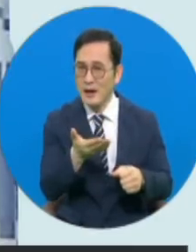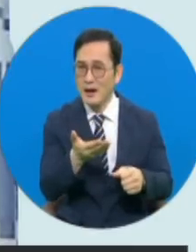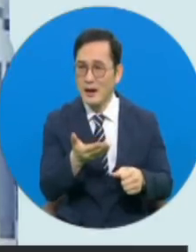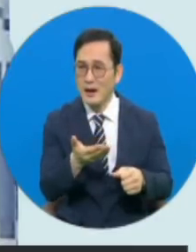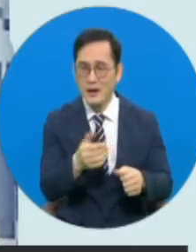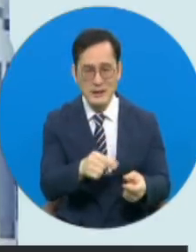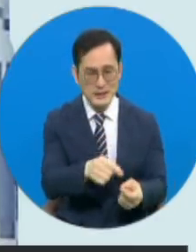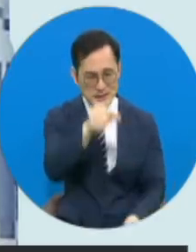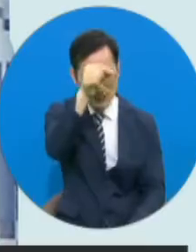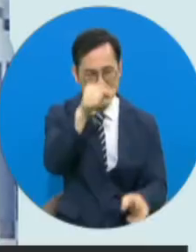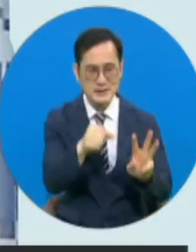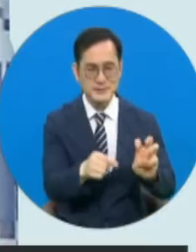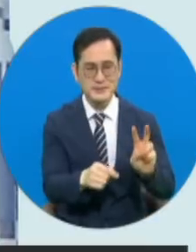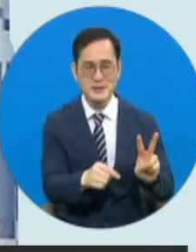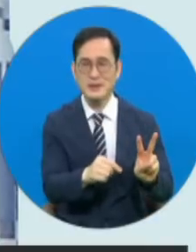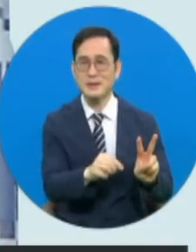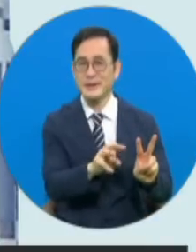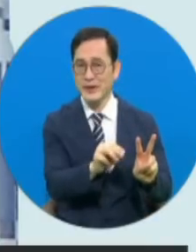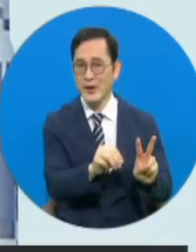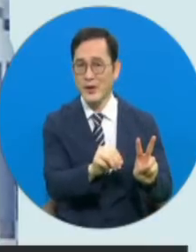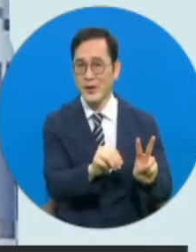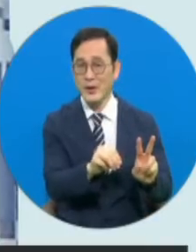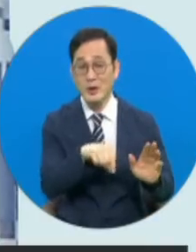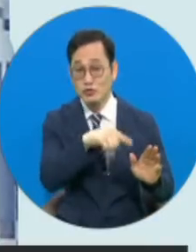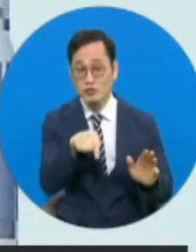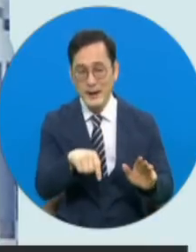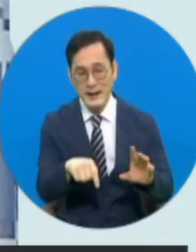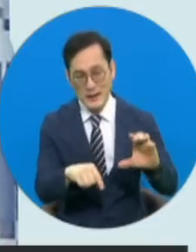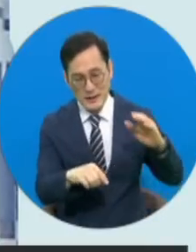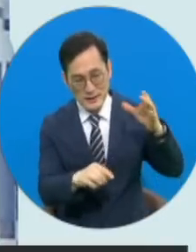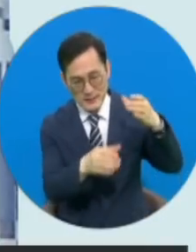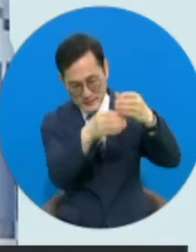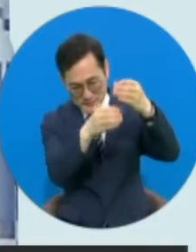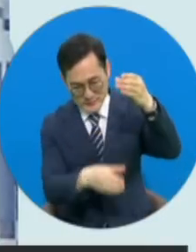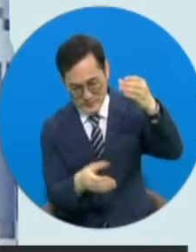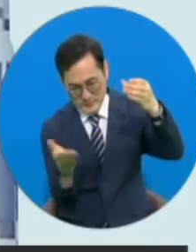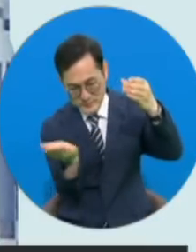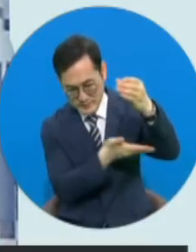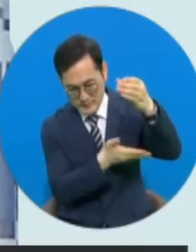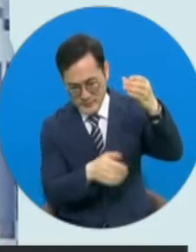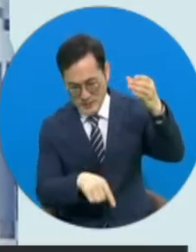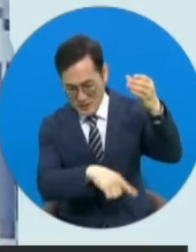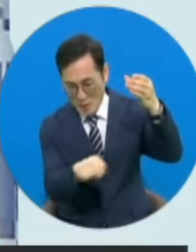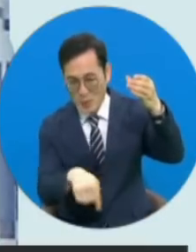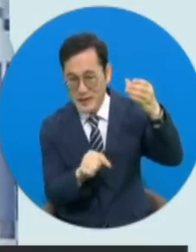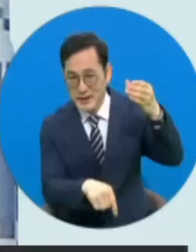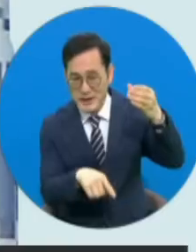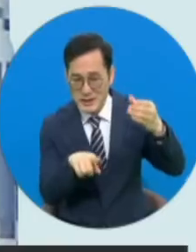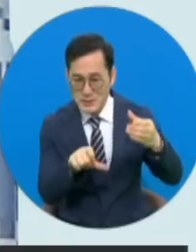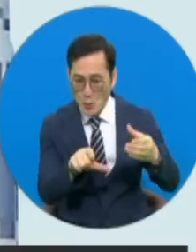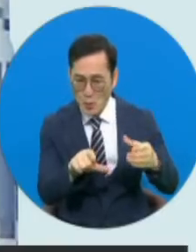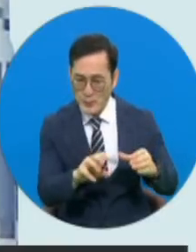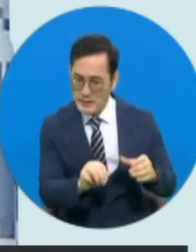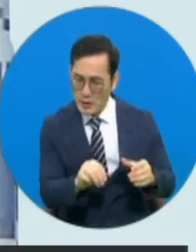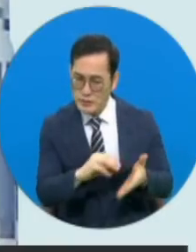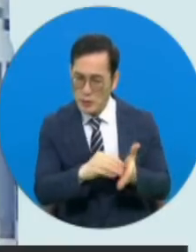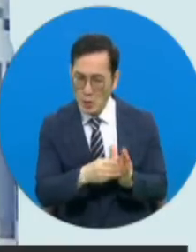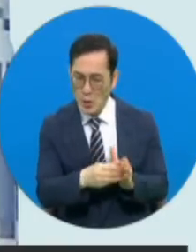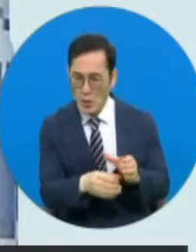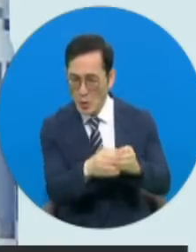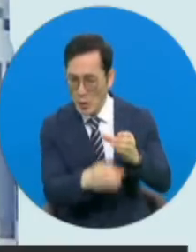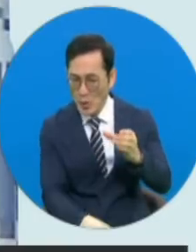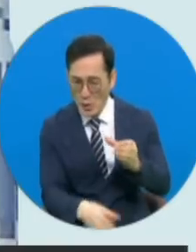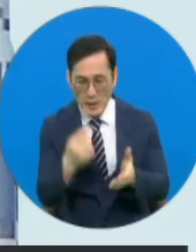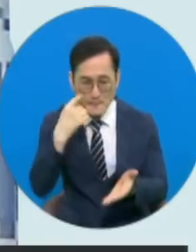추정이 되고요 우리군은이 중에 15m 상당의 달하는 일부 부품을 현재인양 중에 있습니다 내일 인양할 것으로 보입니다